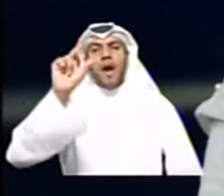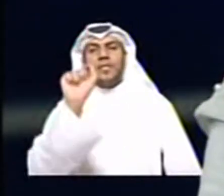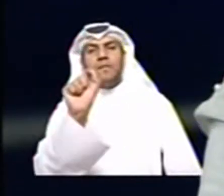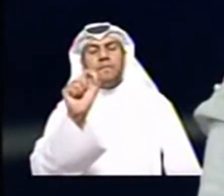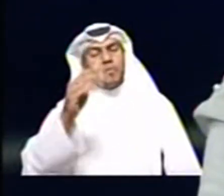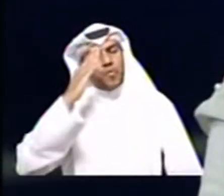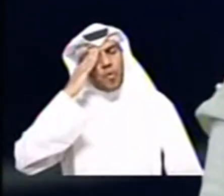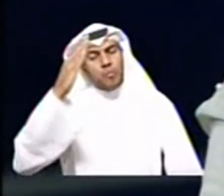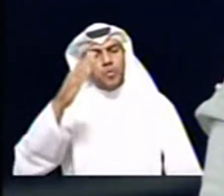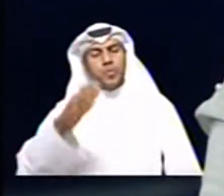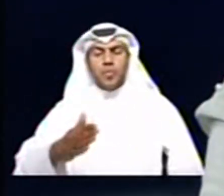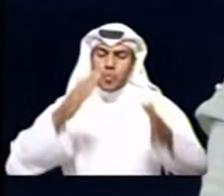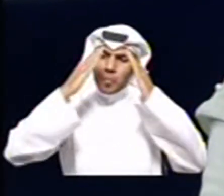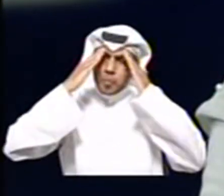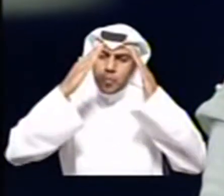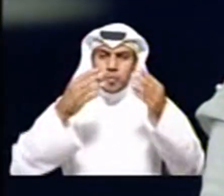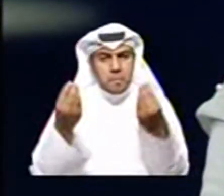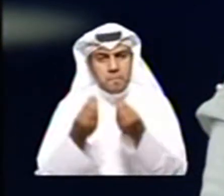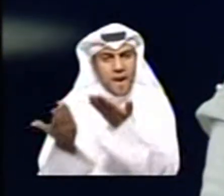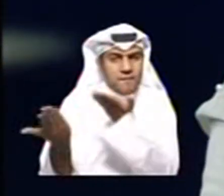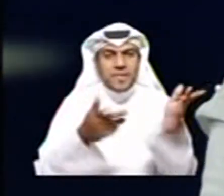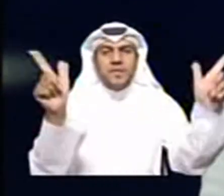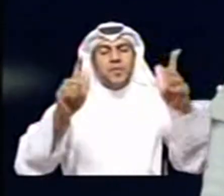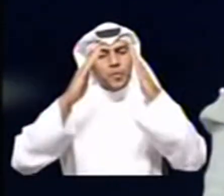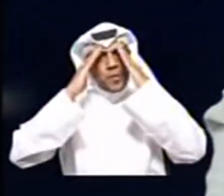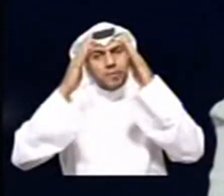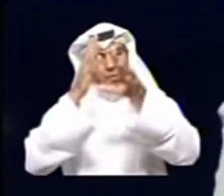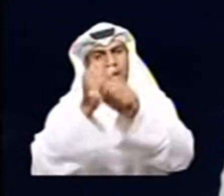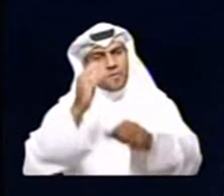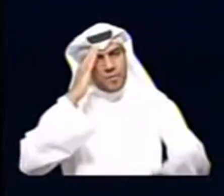الاجتماعية، شكرا على تواجدك معنا هنا في هذا الاستديو. الله يحفظكم، شكرا لكم، جزاكم